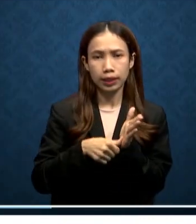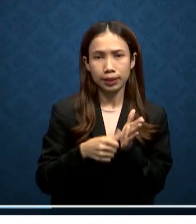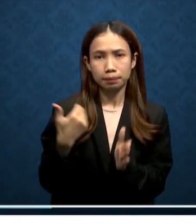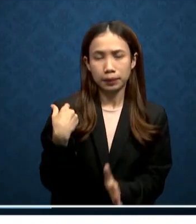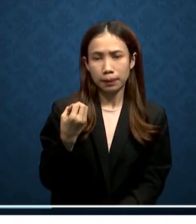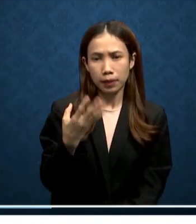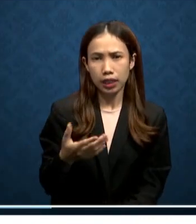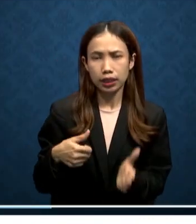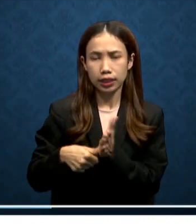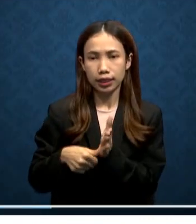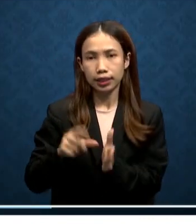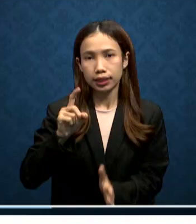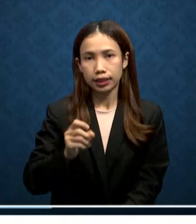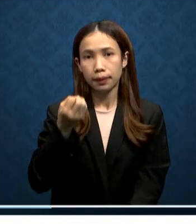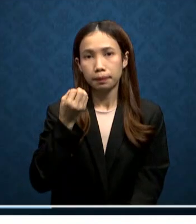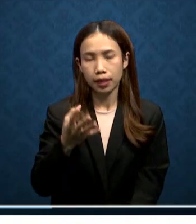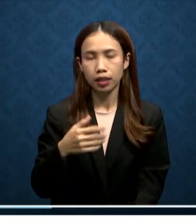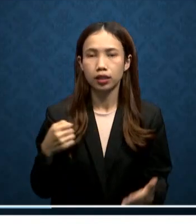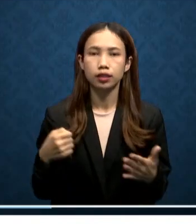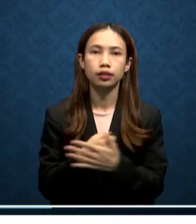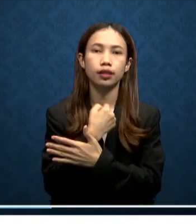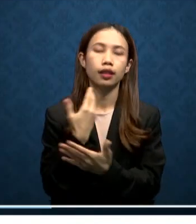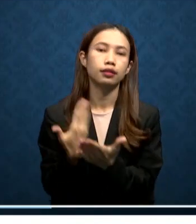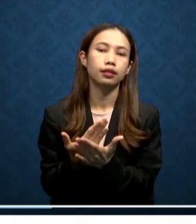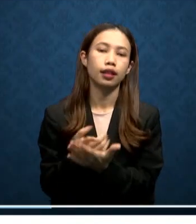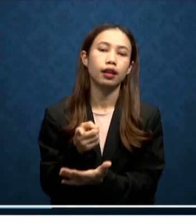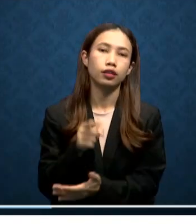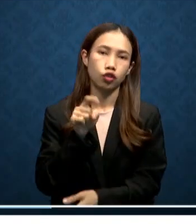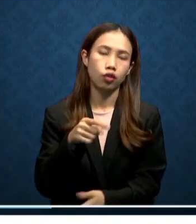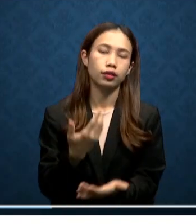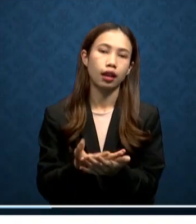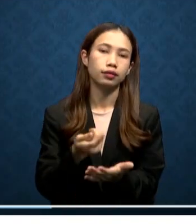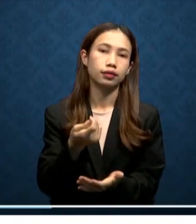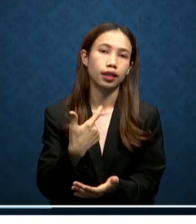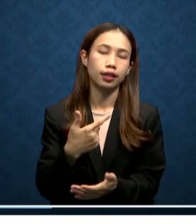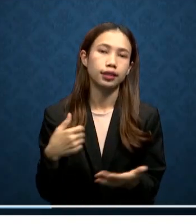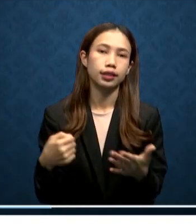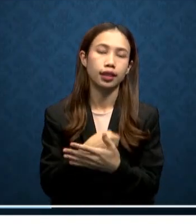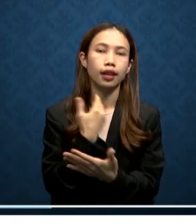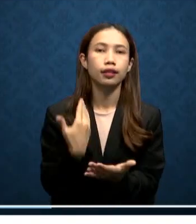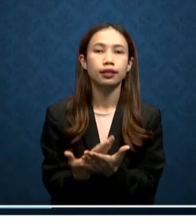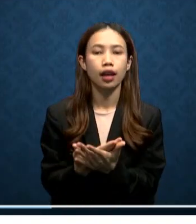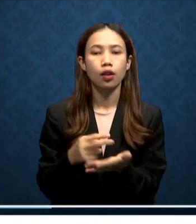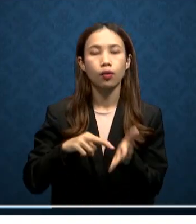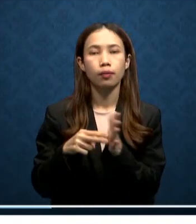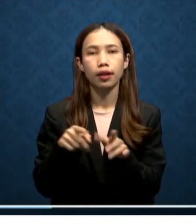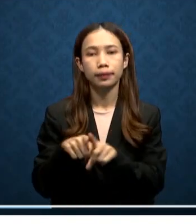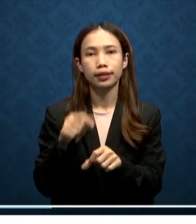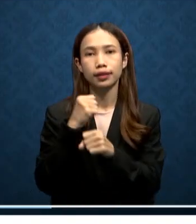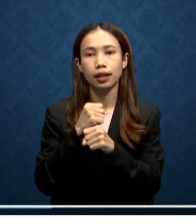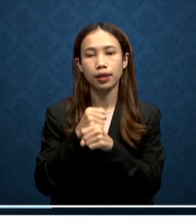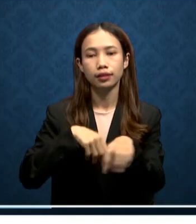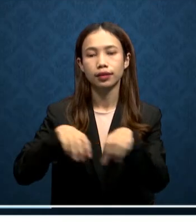ว่าหนี้เสียมากมันก็เสียดายเงินที่ท่านควรจะได้รับหรือว่าแสดงถึงประสิทธิภาพในการ